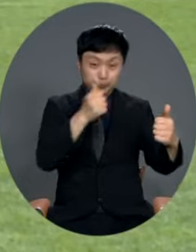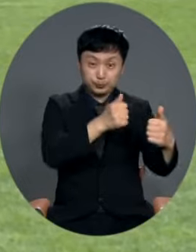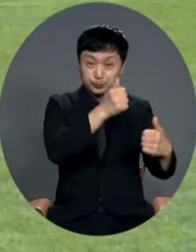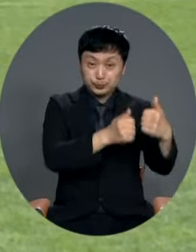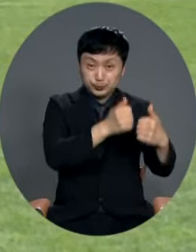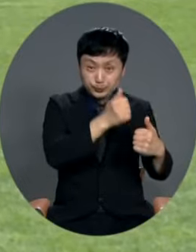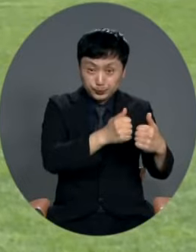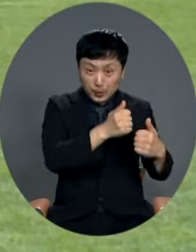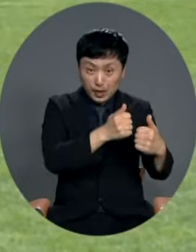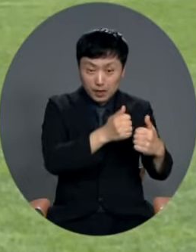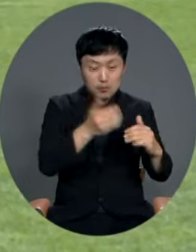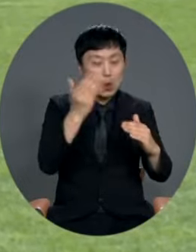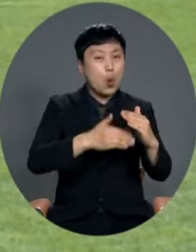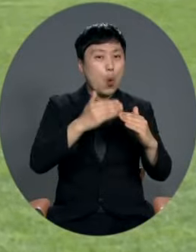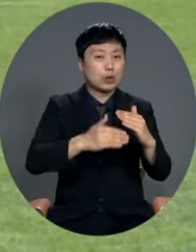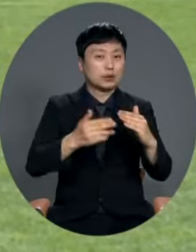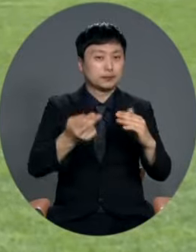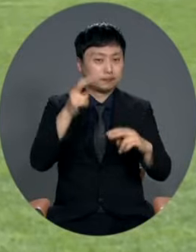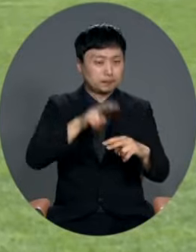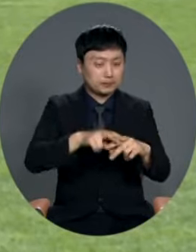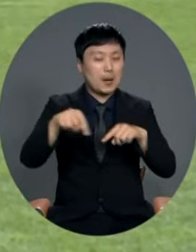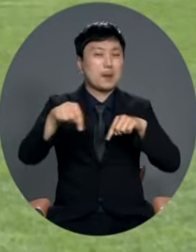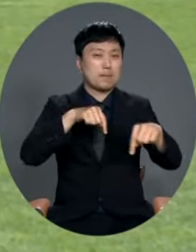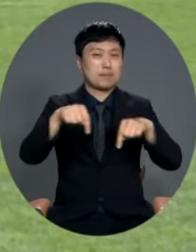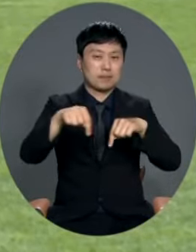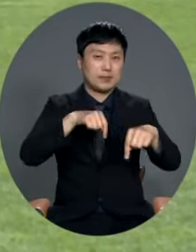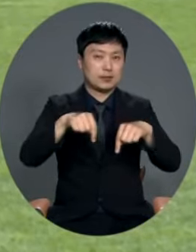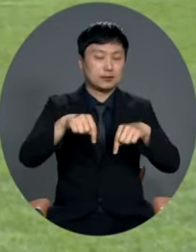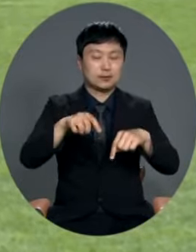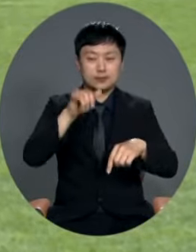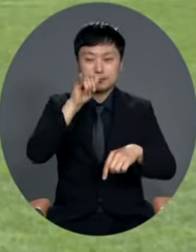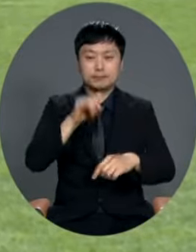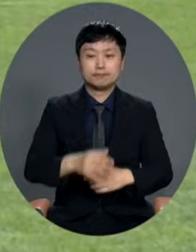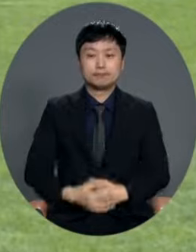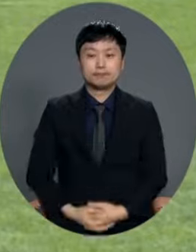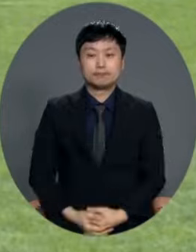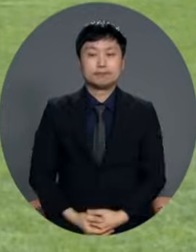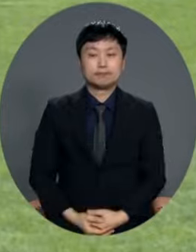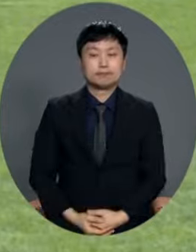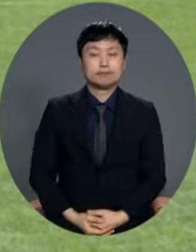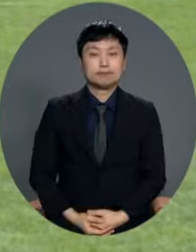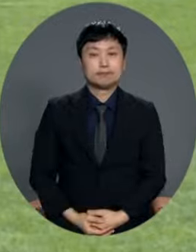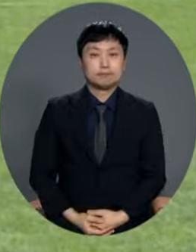통해 K리그 정식 사령탑으로 데뷔전을 치릅니다. MBC 뉴스 서건입니다.